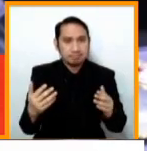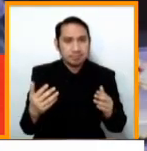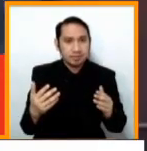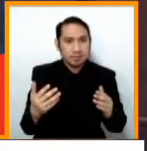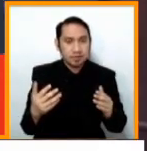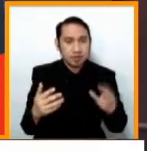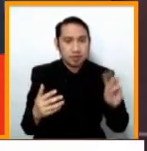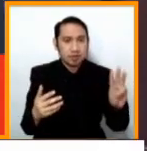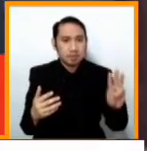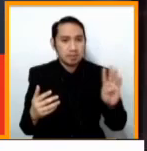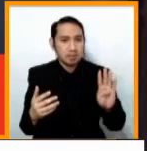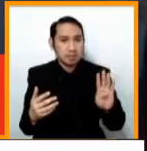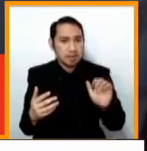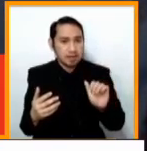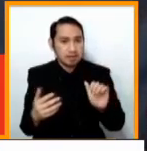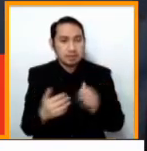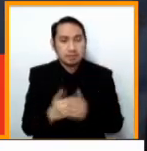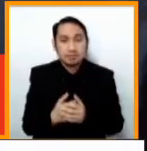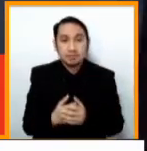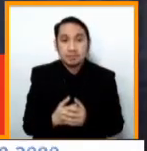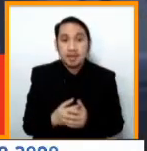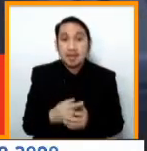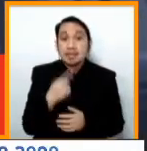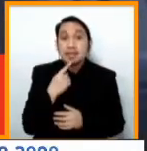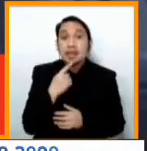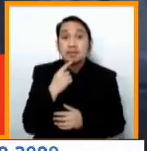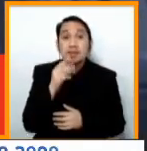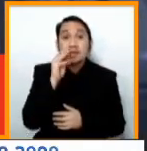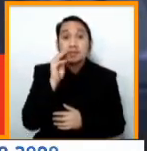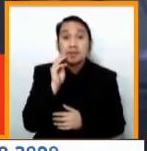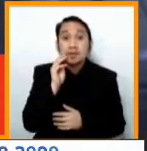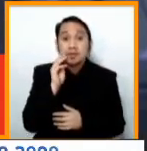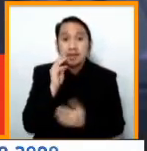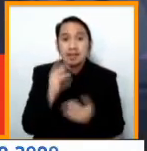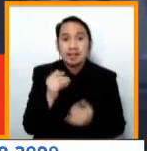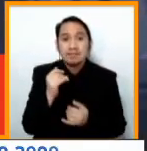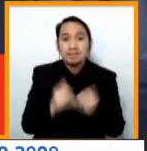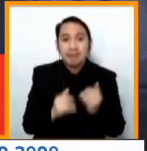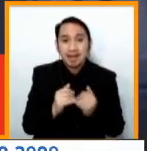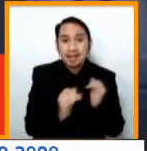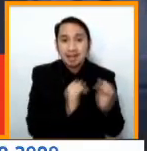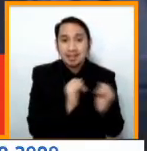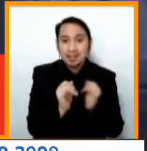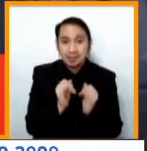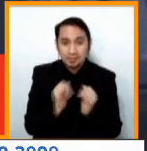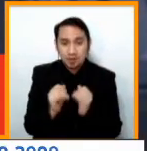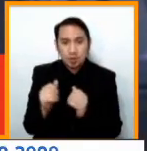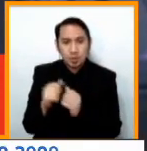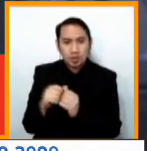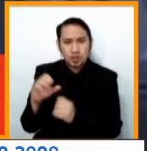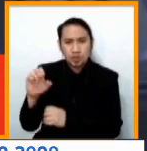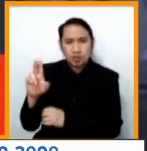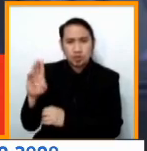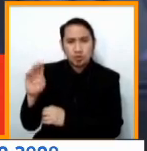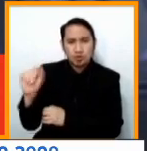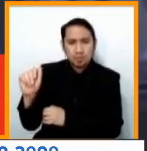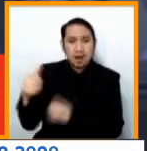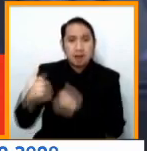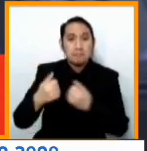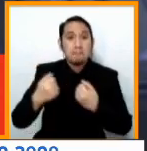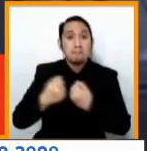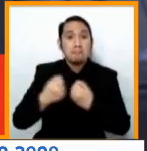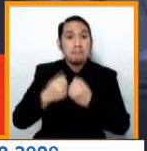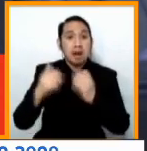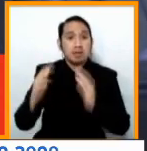belt. Sinabi po yan ni Pacquiao sa final press con nila ng makakalabang Cuban boxer na si Yordenis Ugas. Si Ugas